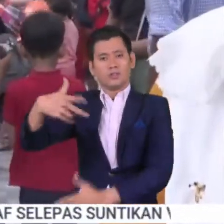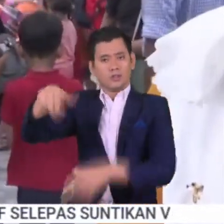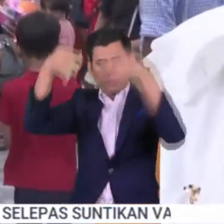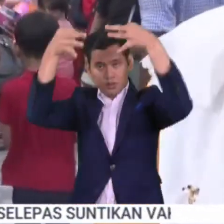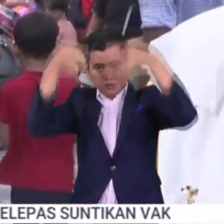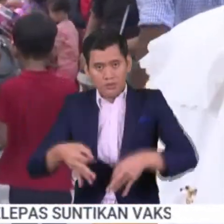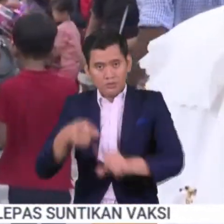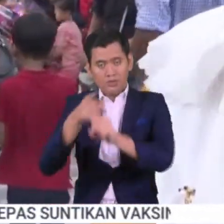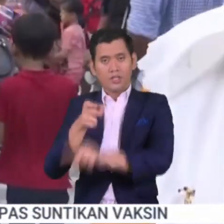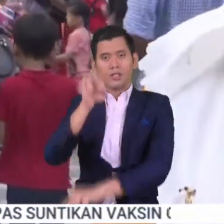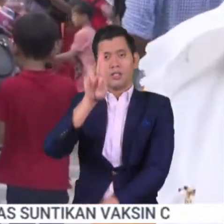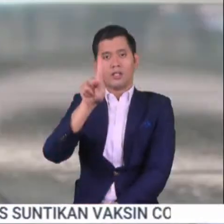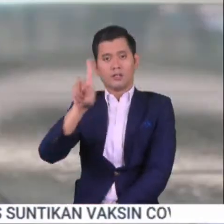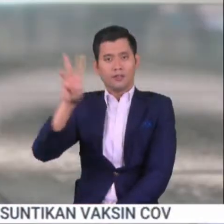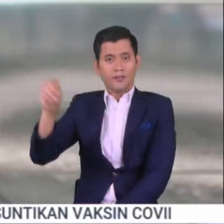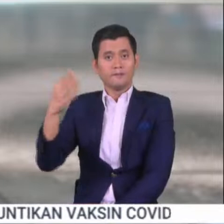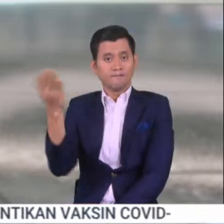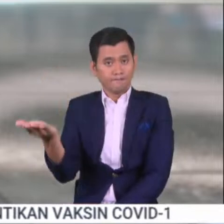RTM.